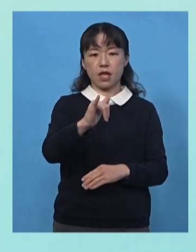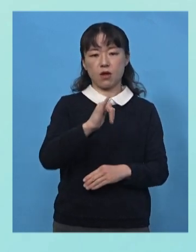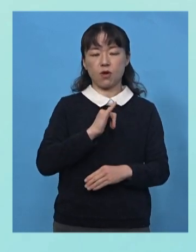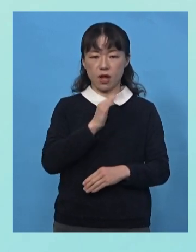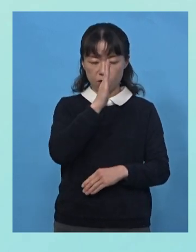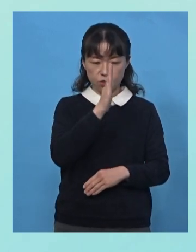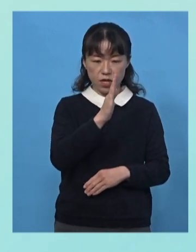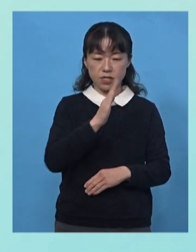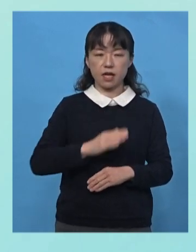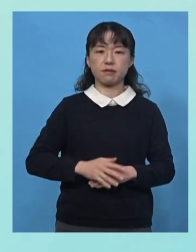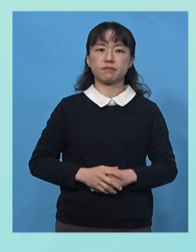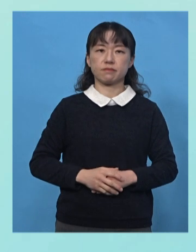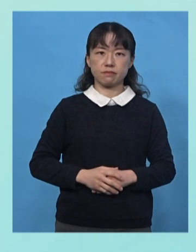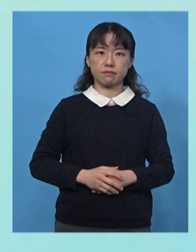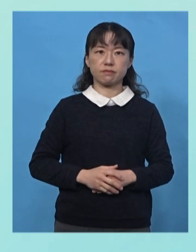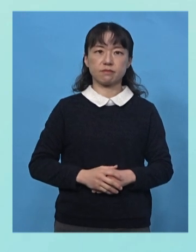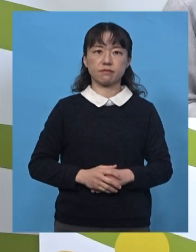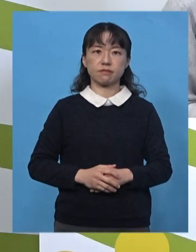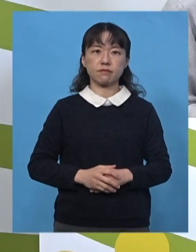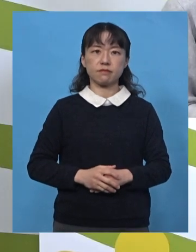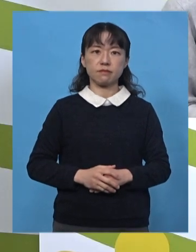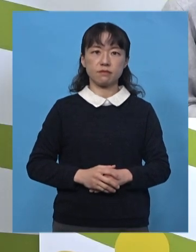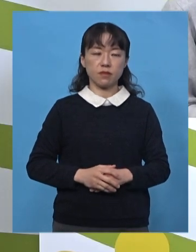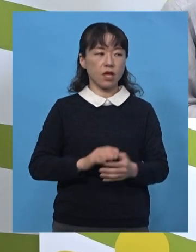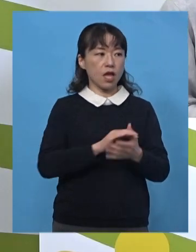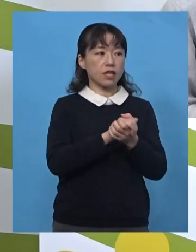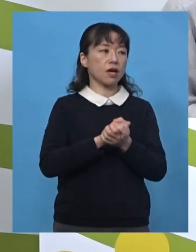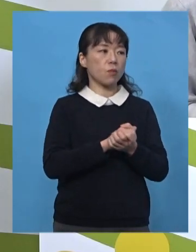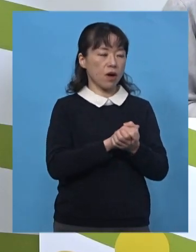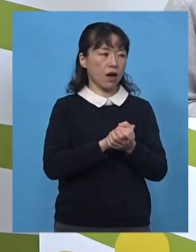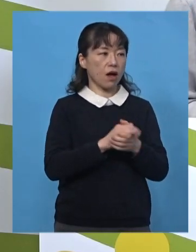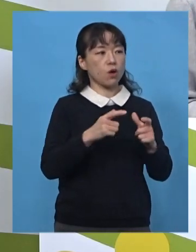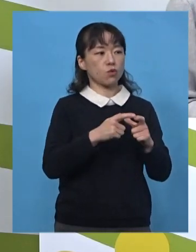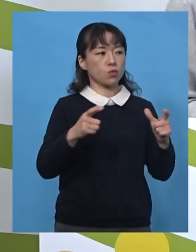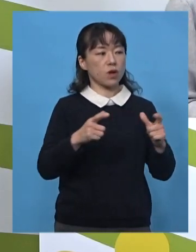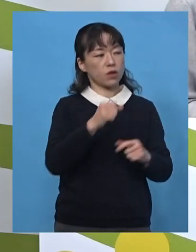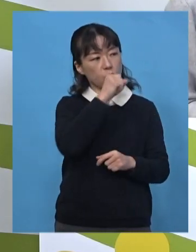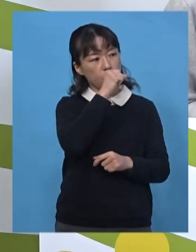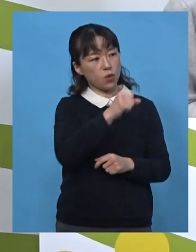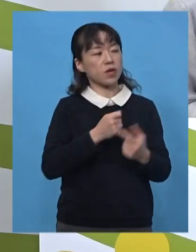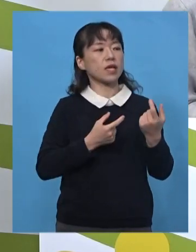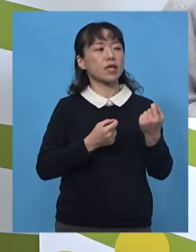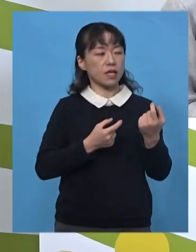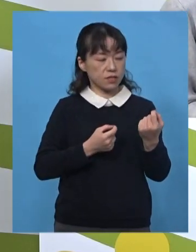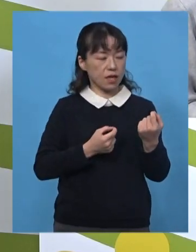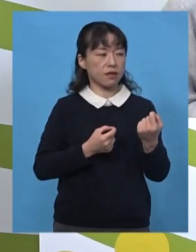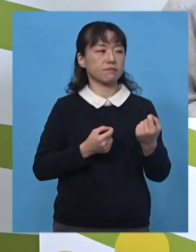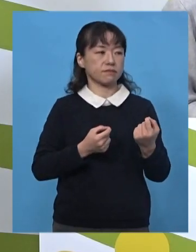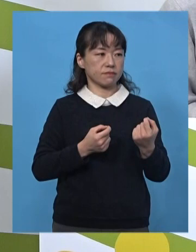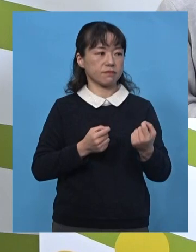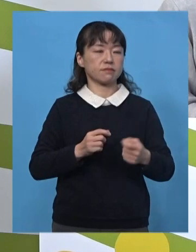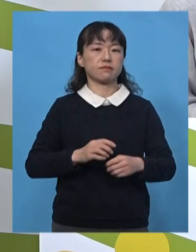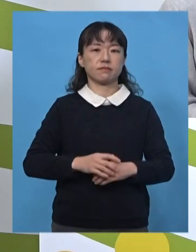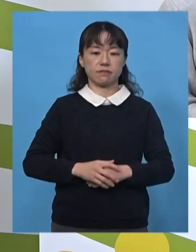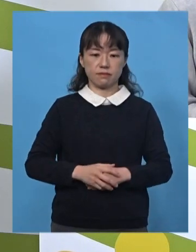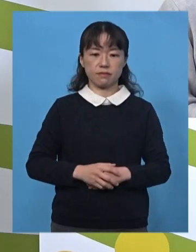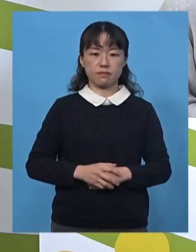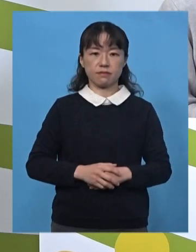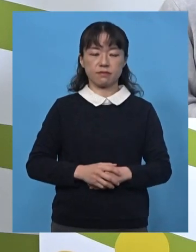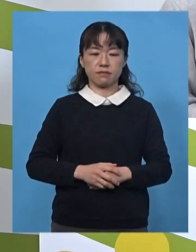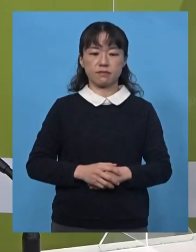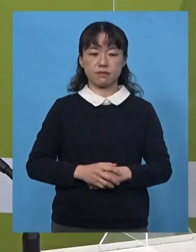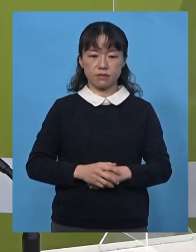ご連絡をお待ちいたしております。 仲間がさらに増えて、地域の新鮮な農産物がもっと増えるといいですね。